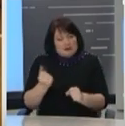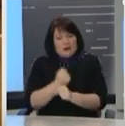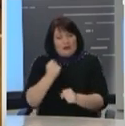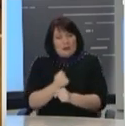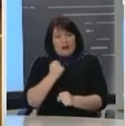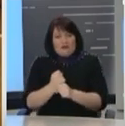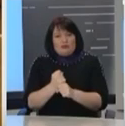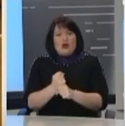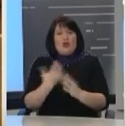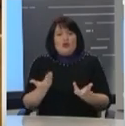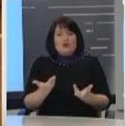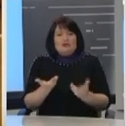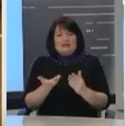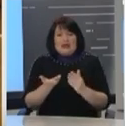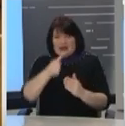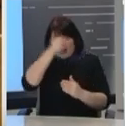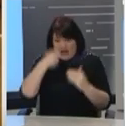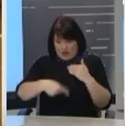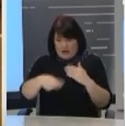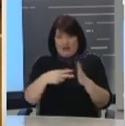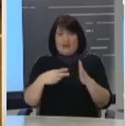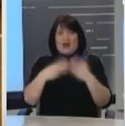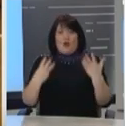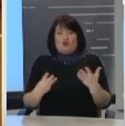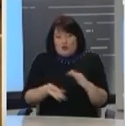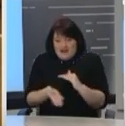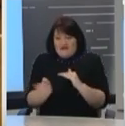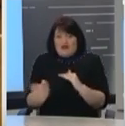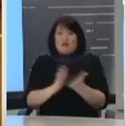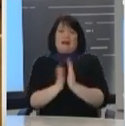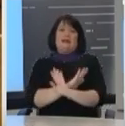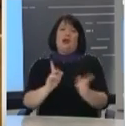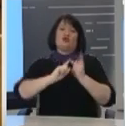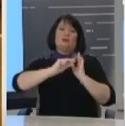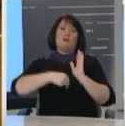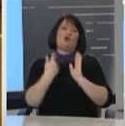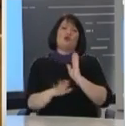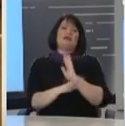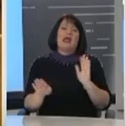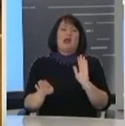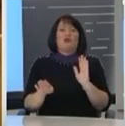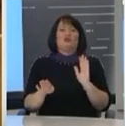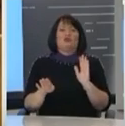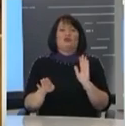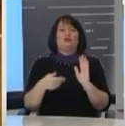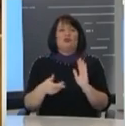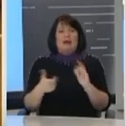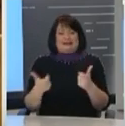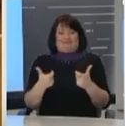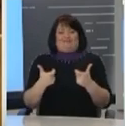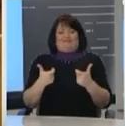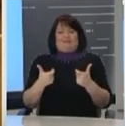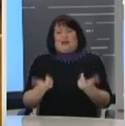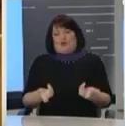εργαζόμαστε ώστε να φύγουμε το καλοκαίρι του 18 τελείως από αυτό το περιοριστικό